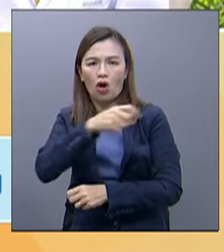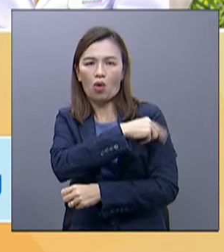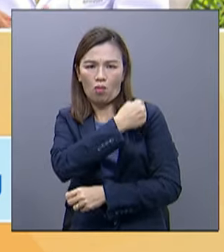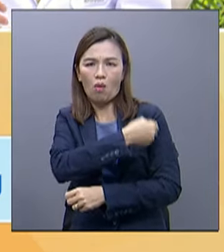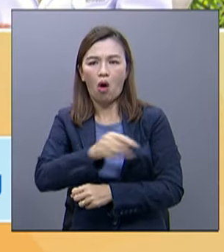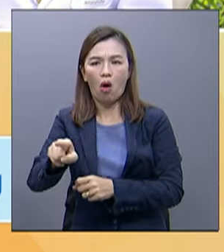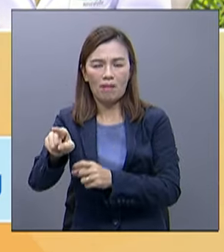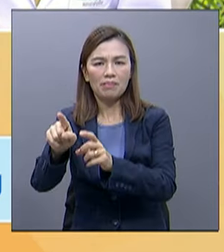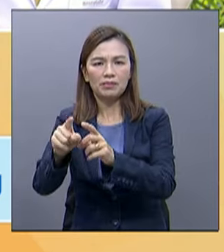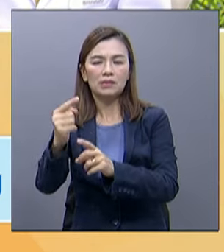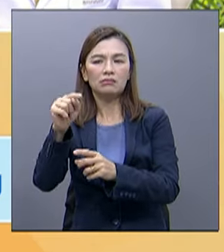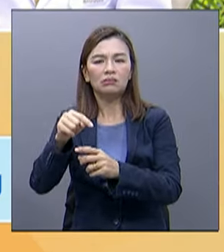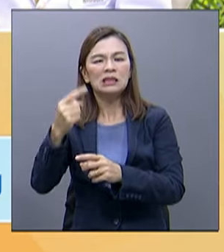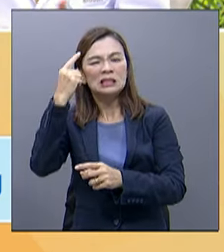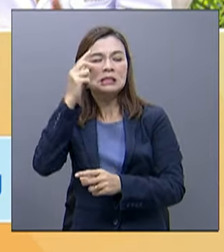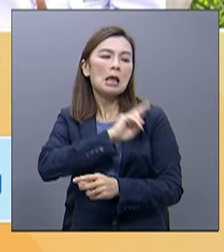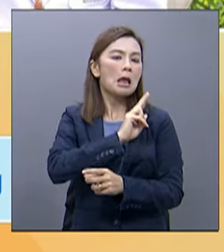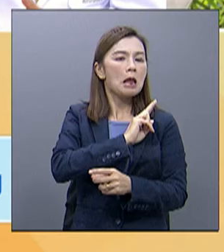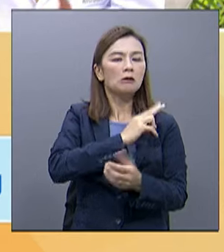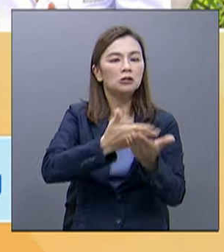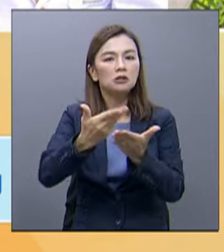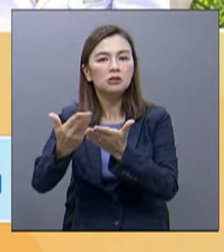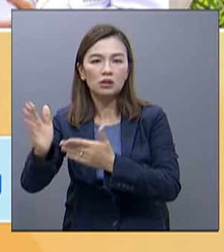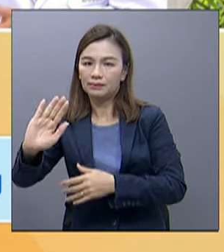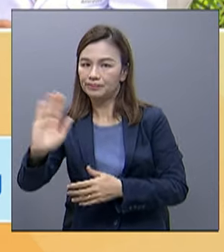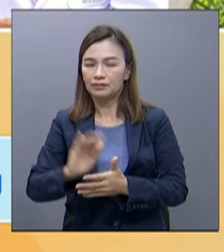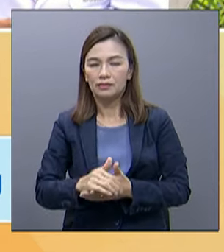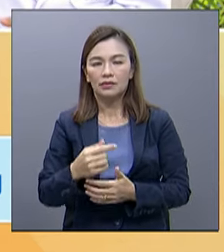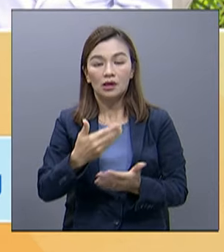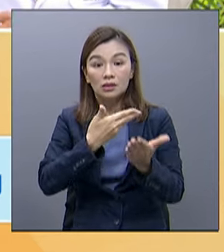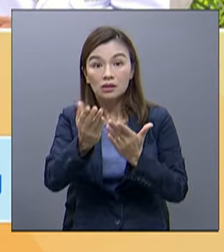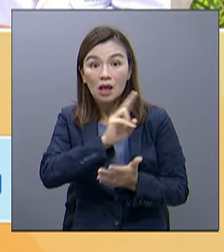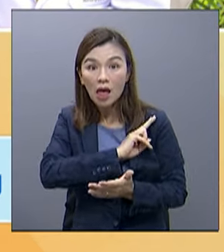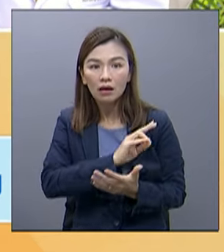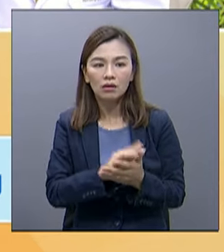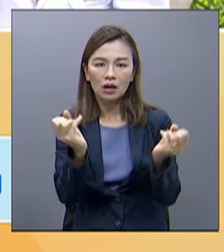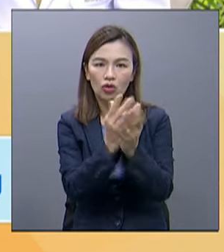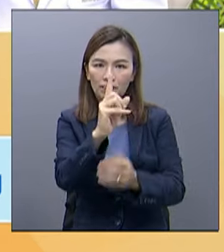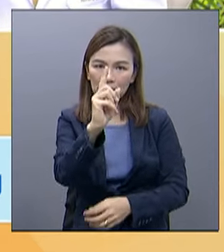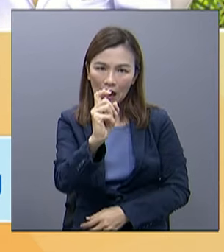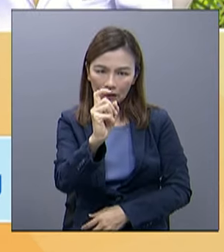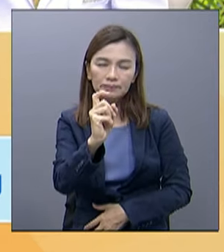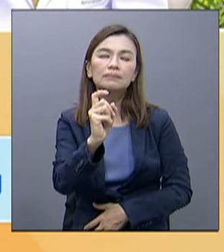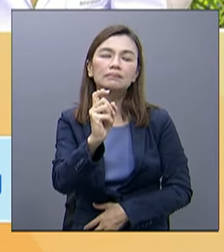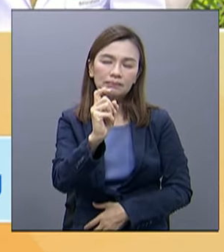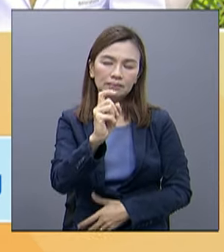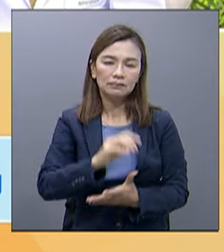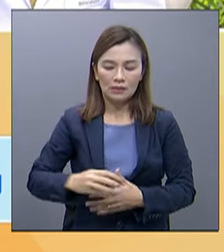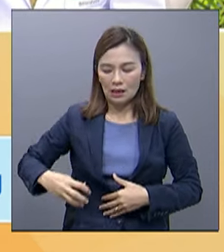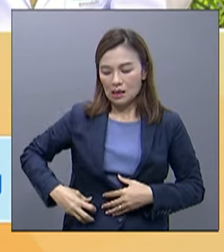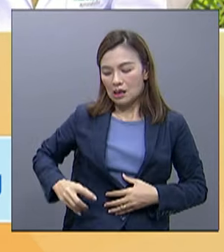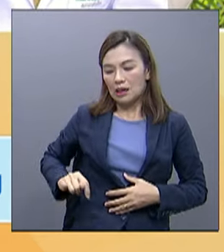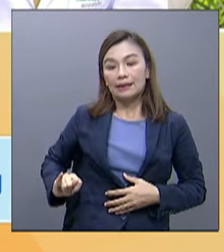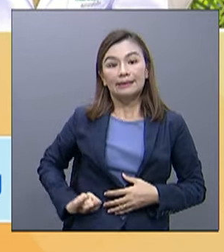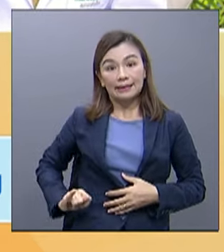พกนี้นะไม่ใช่ไปซื้อกินเองแต่ในกรณีแบบนี้เนี่ยซื้อกินเองแล้วมันเกิดโทษถึงเสียชีวิตเลยนะครับอย่างเงี้ยแล้วอะไรเกี่ยวกับโรคไตเนี่ยเราจะทราบกัน